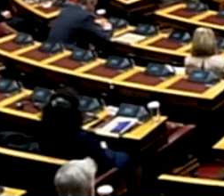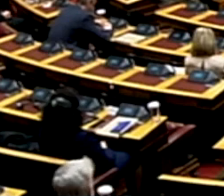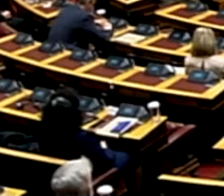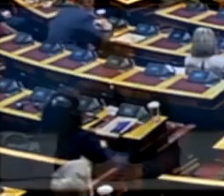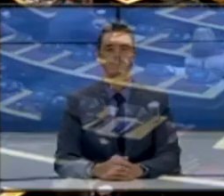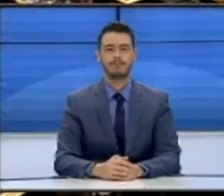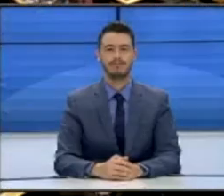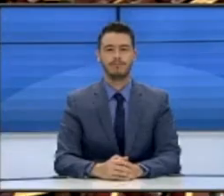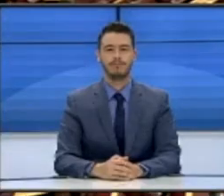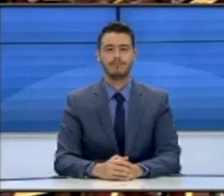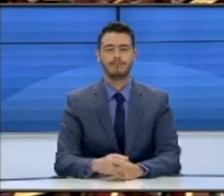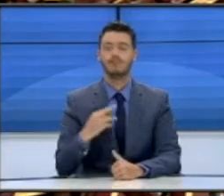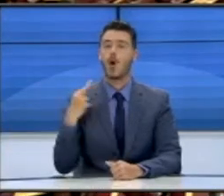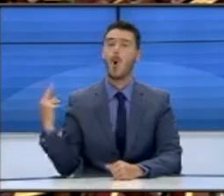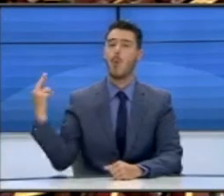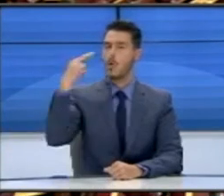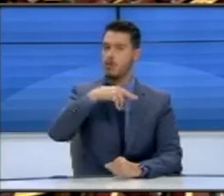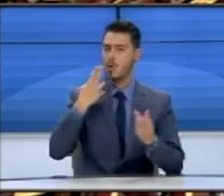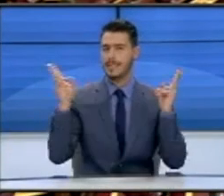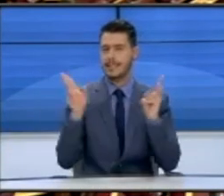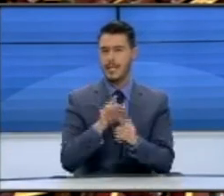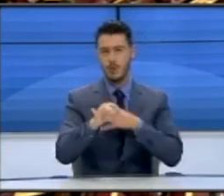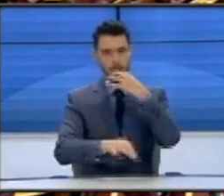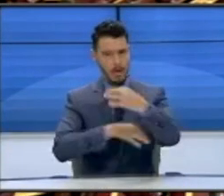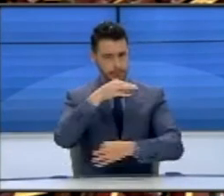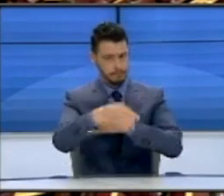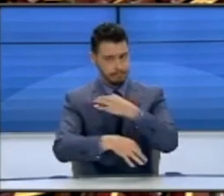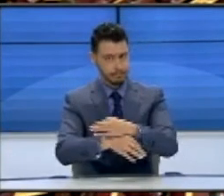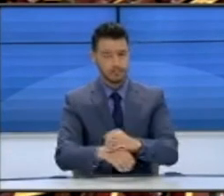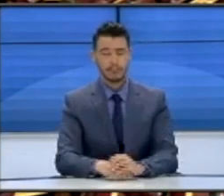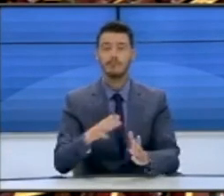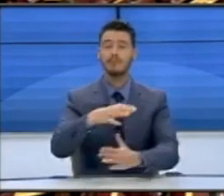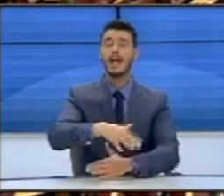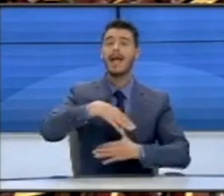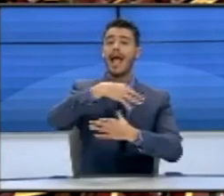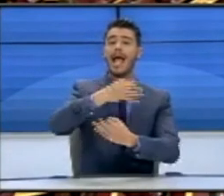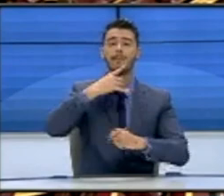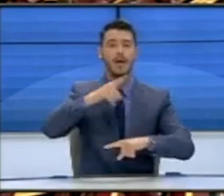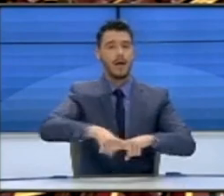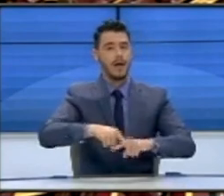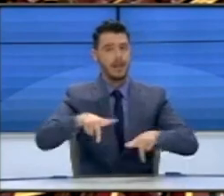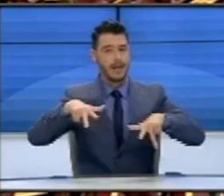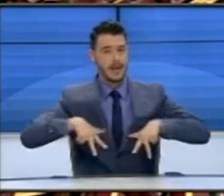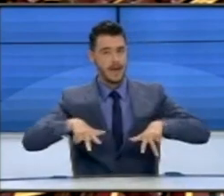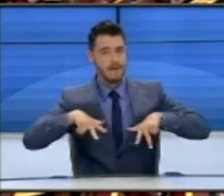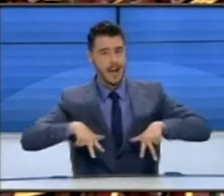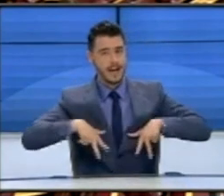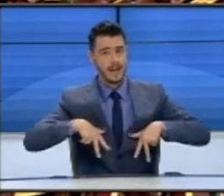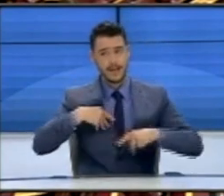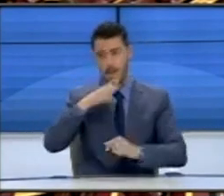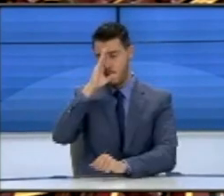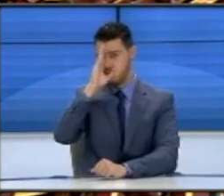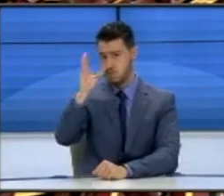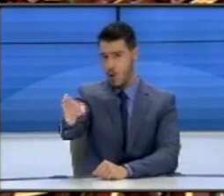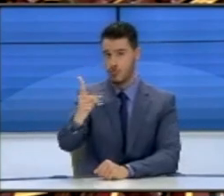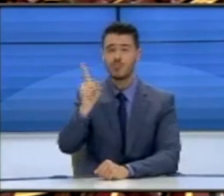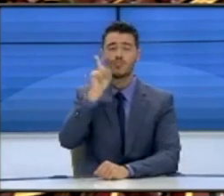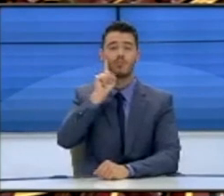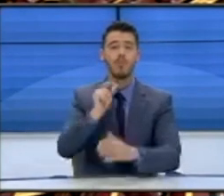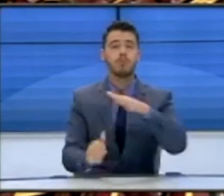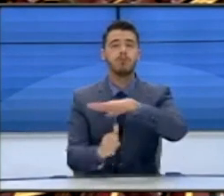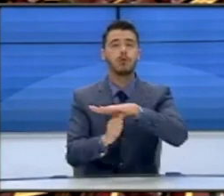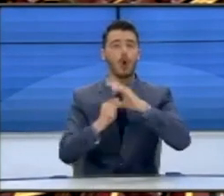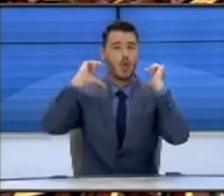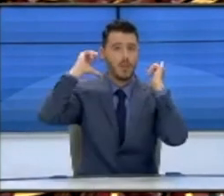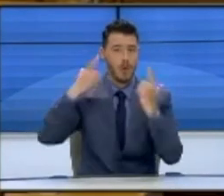Ευχαριστώ πολύ, κυρία Πρόεδρε. Κυρία Πρόεδρε της Ελληνικής Δημοκρατίας, εκ μέρους της ελληνικής κυβέρνησης, θα ήθελα να σας ευχαριστήσω για τη